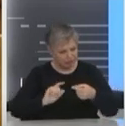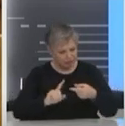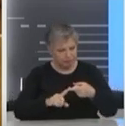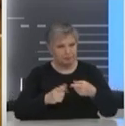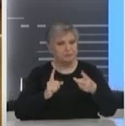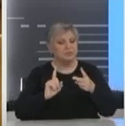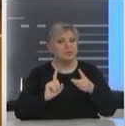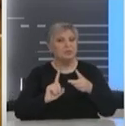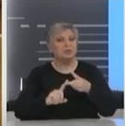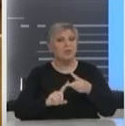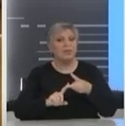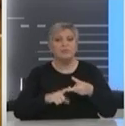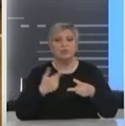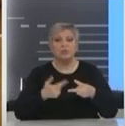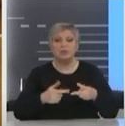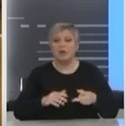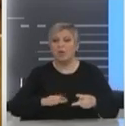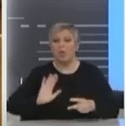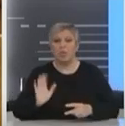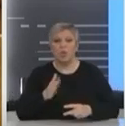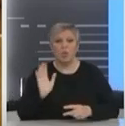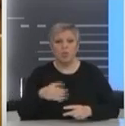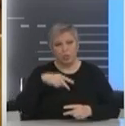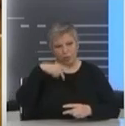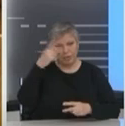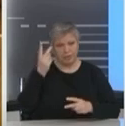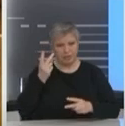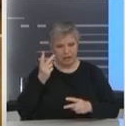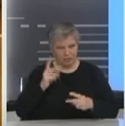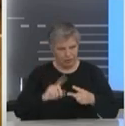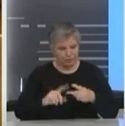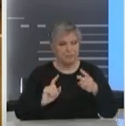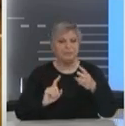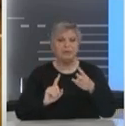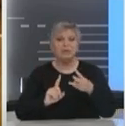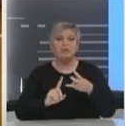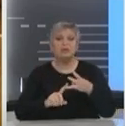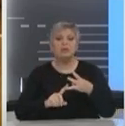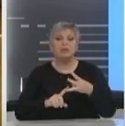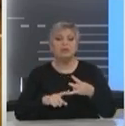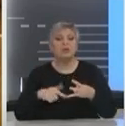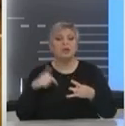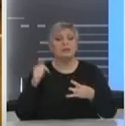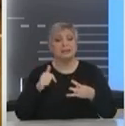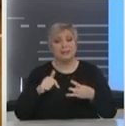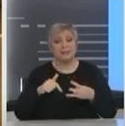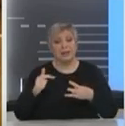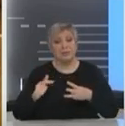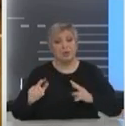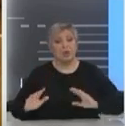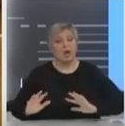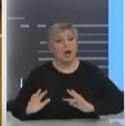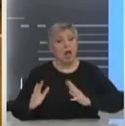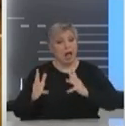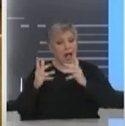των ομαδικών απολύσεων και την θέσπιση της ανταπεργίας, του